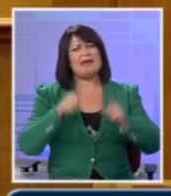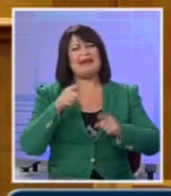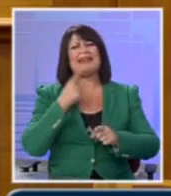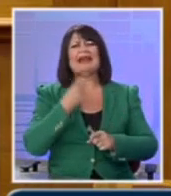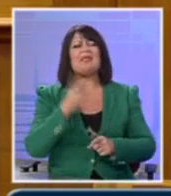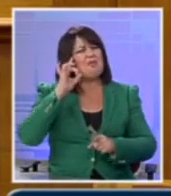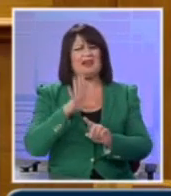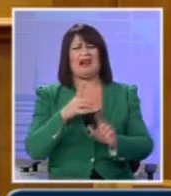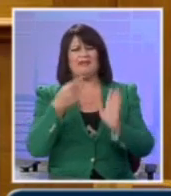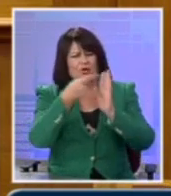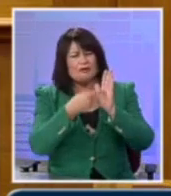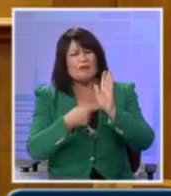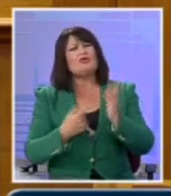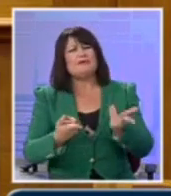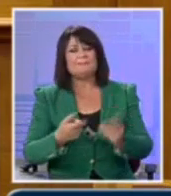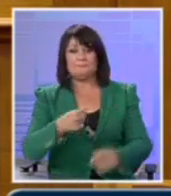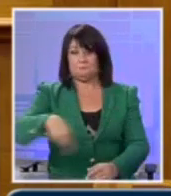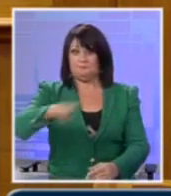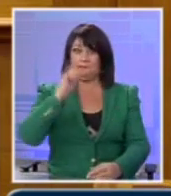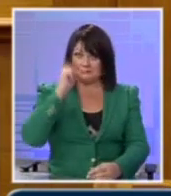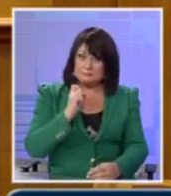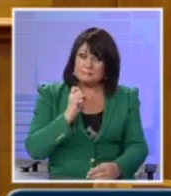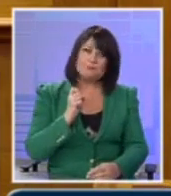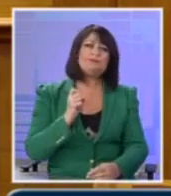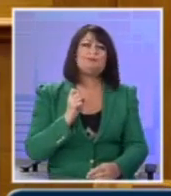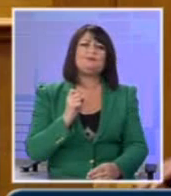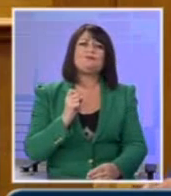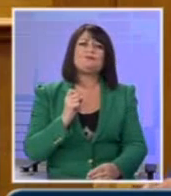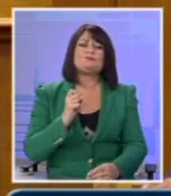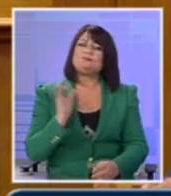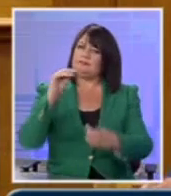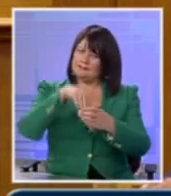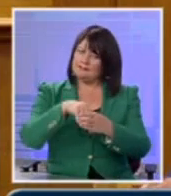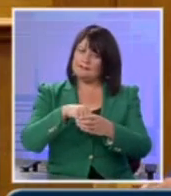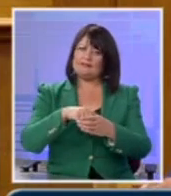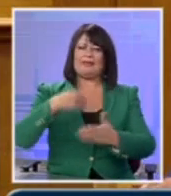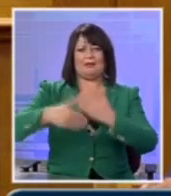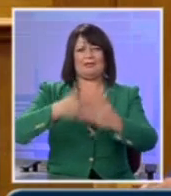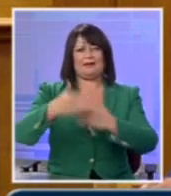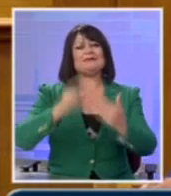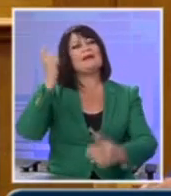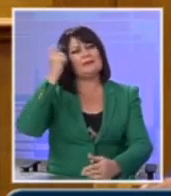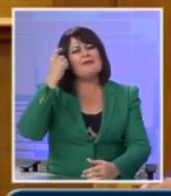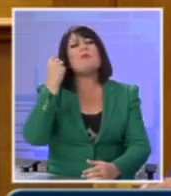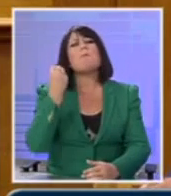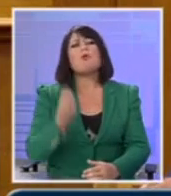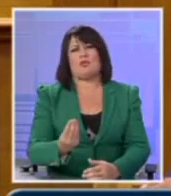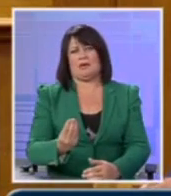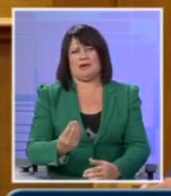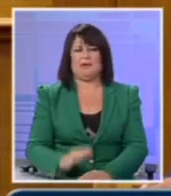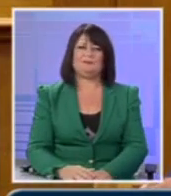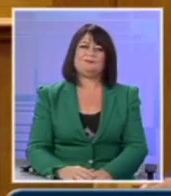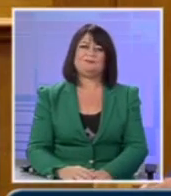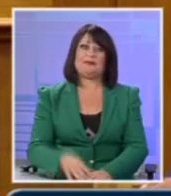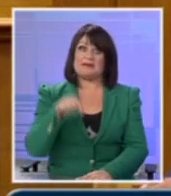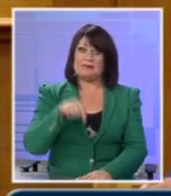δεν το καταλαβαίνουν. Όσοι όμως γνωρίζουν και συμμετέχουν στις διαδικασίες το καταλαβαίνουν πολύ καλά. Σε αυτή